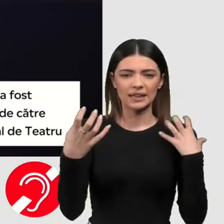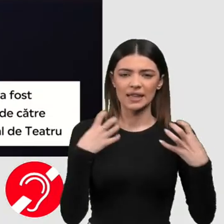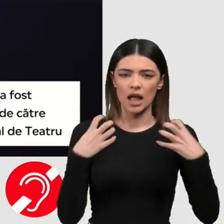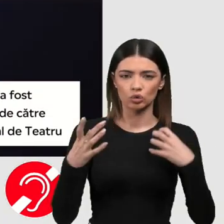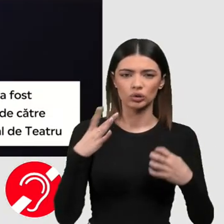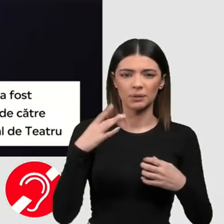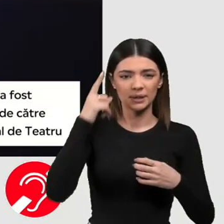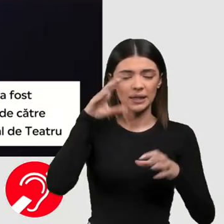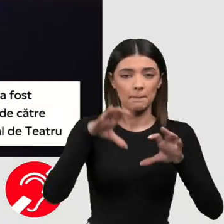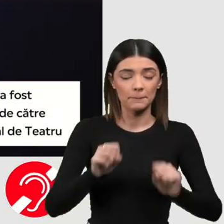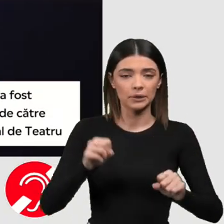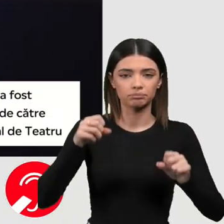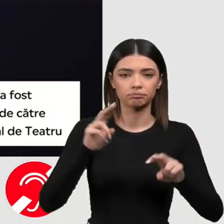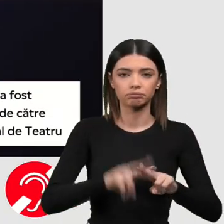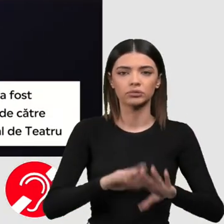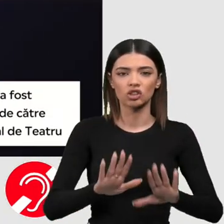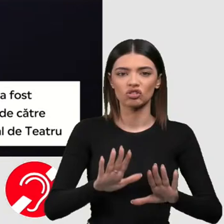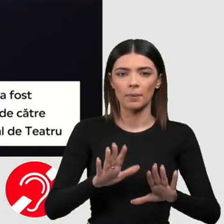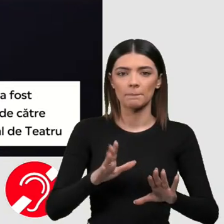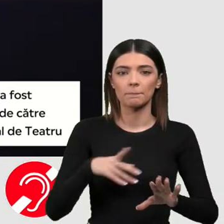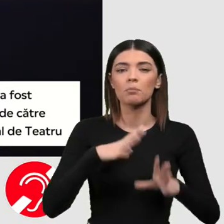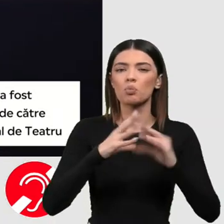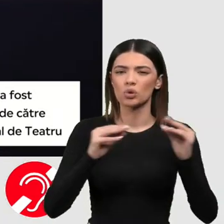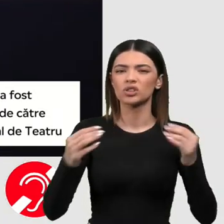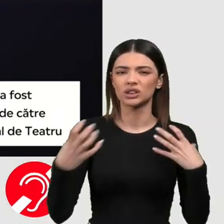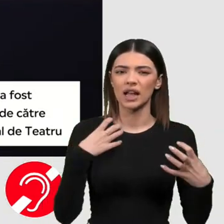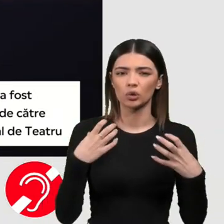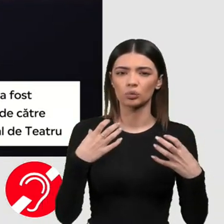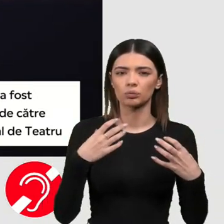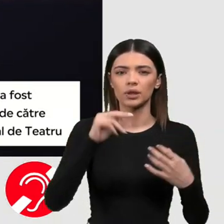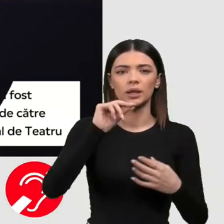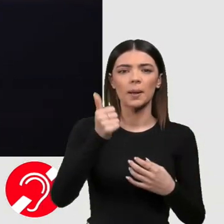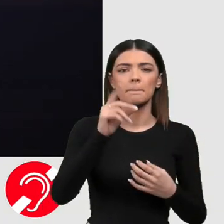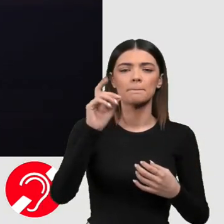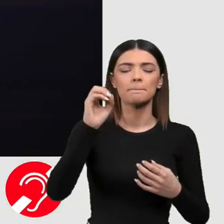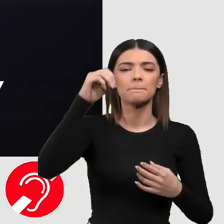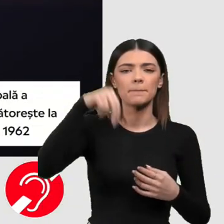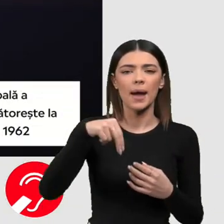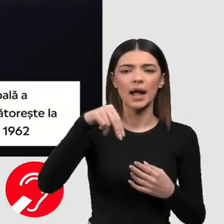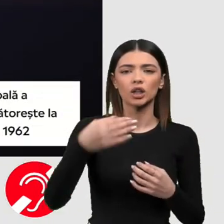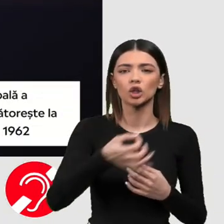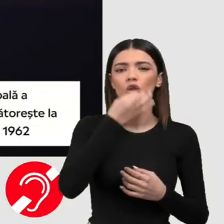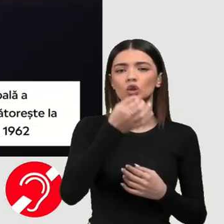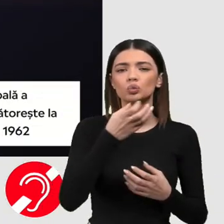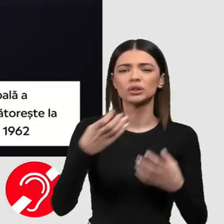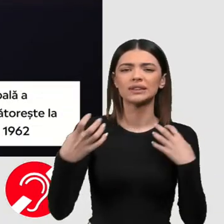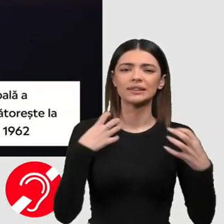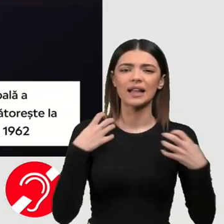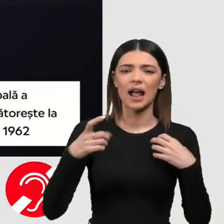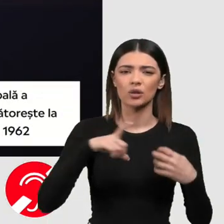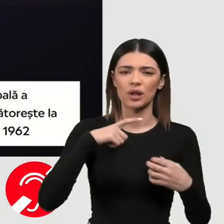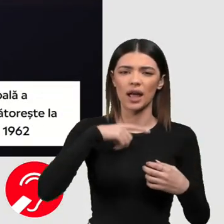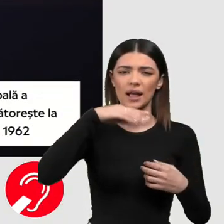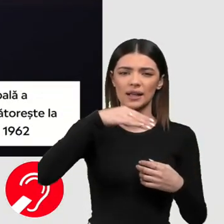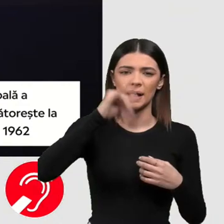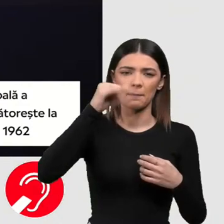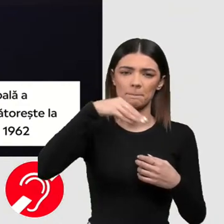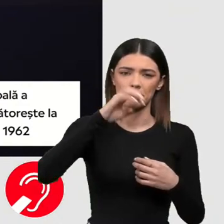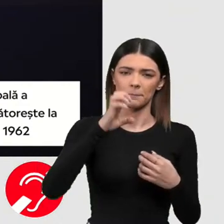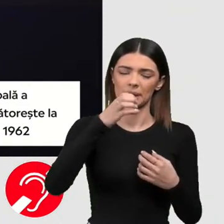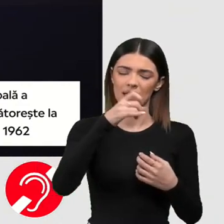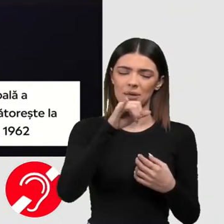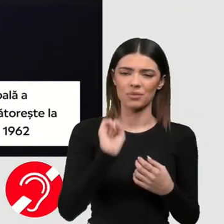independent părea că prinde rădăcini. Deci, cam cât de mult ne ajută teatrul? Că de fapt aici ajungem cu întrebarea. întrebarea. Păi hai să iau de la bun